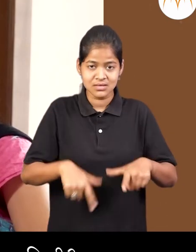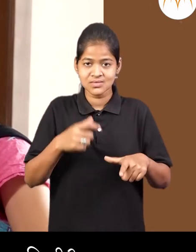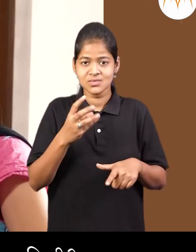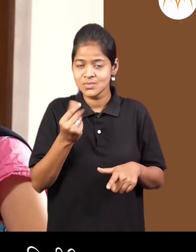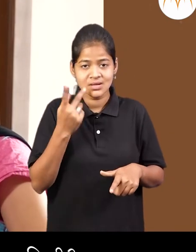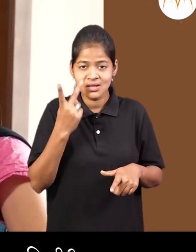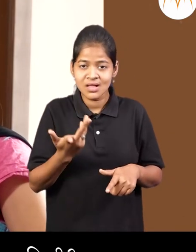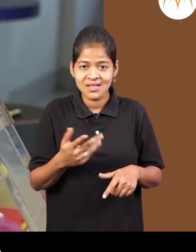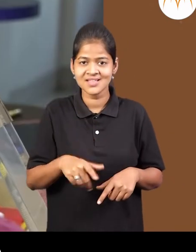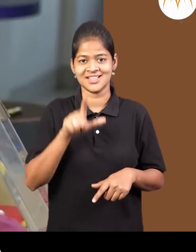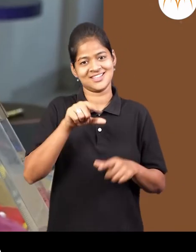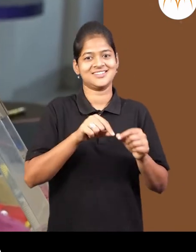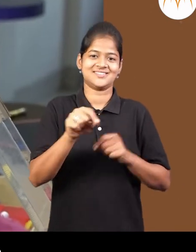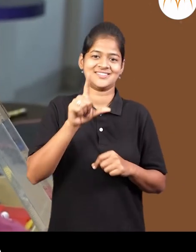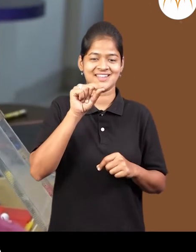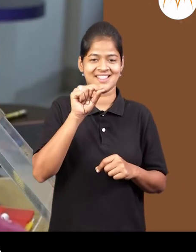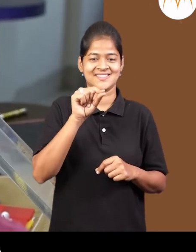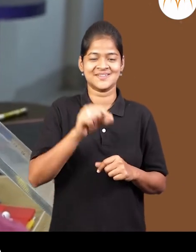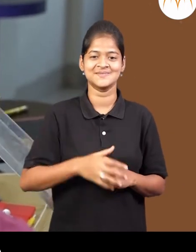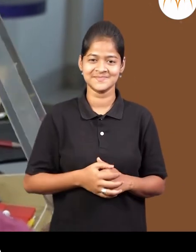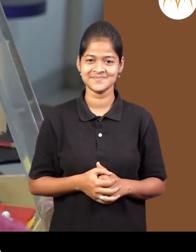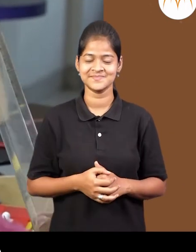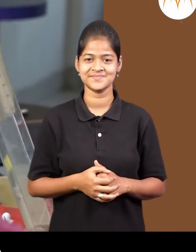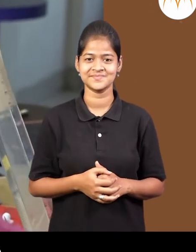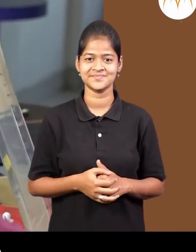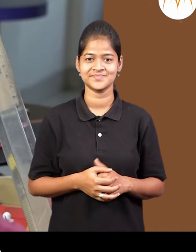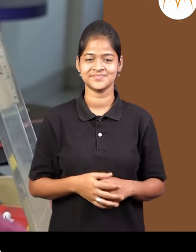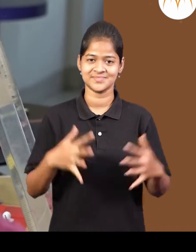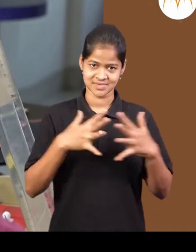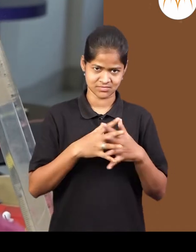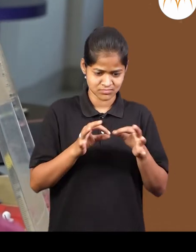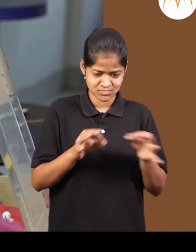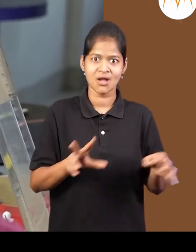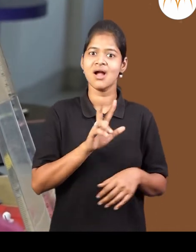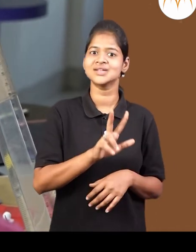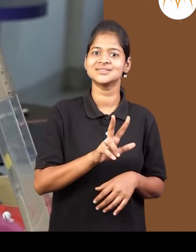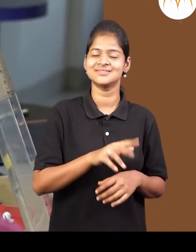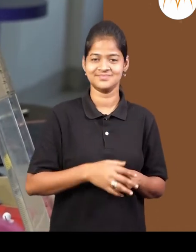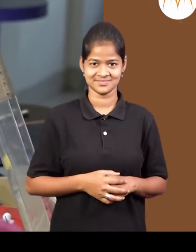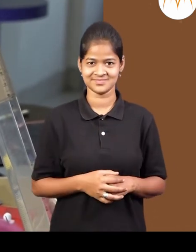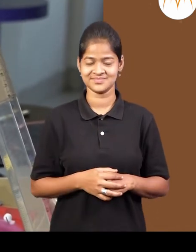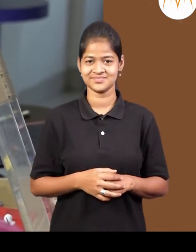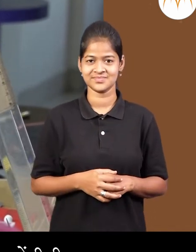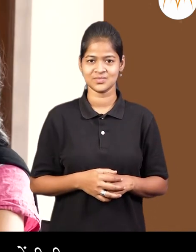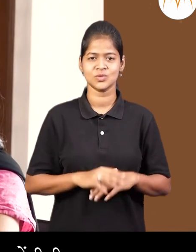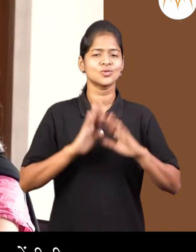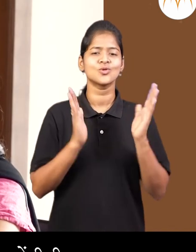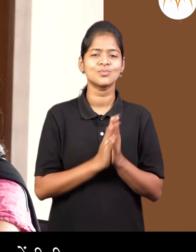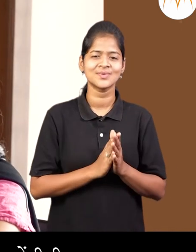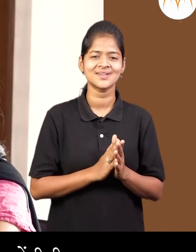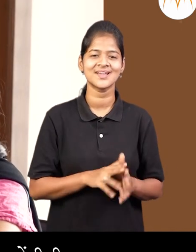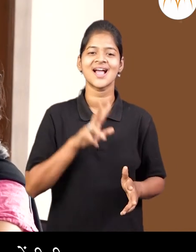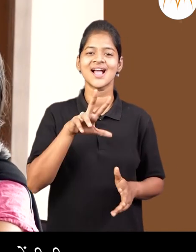आहे? याची लांबी आहे 10 सेंटीमीटर आणि रुंदी आहे 8 सेंटीमीटर म्हणजे